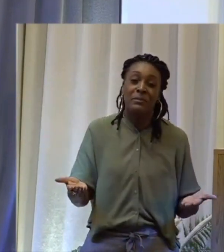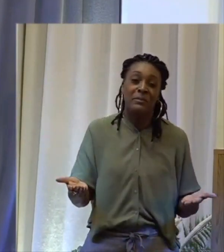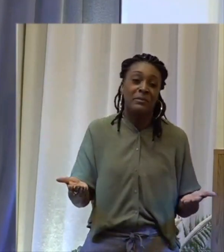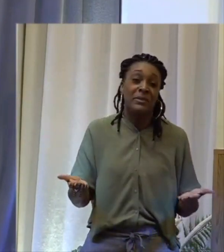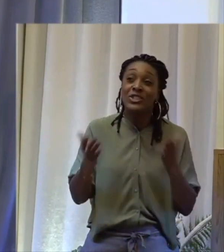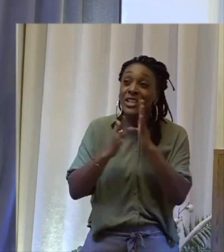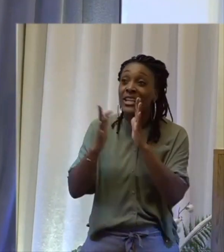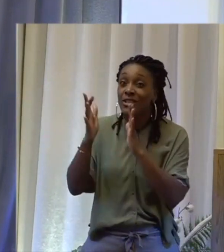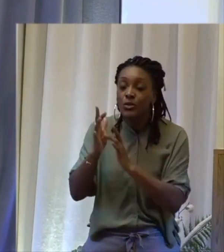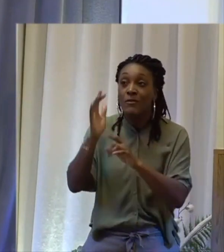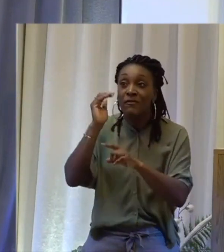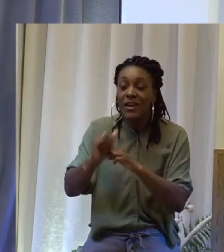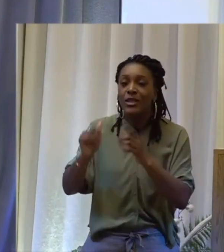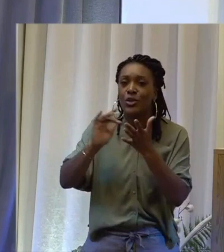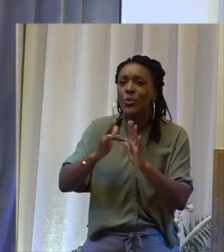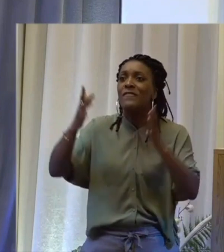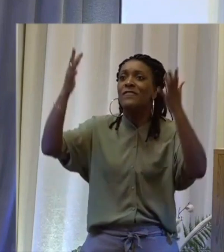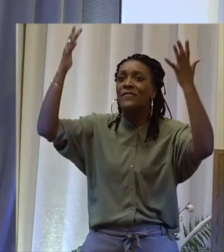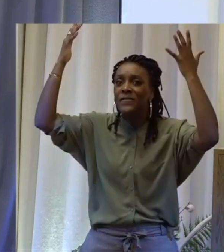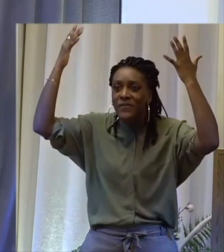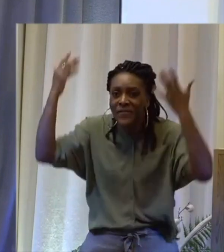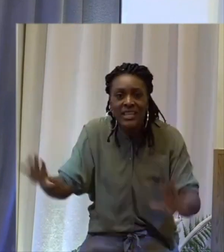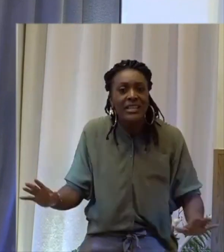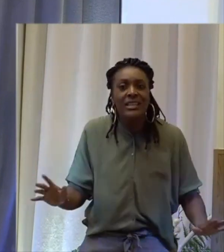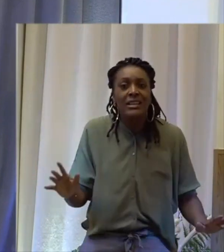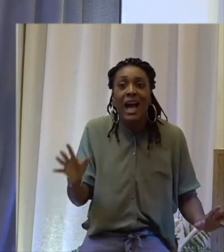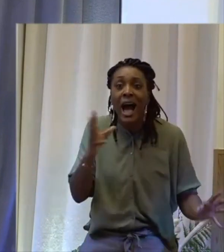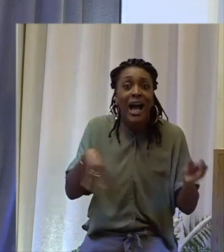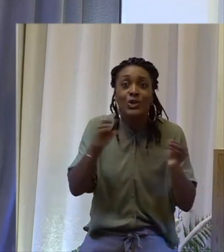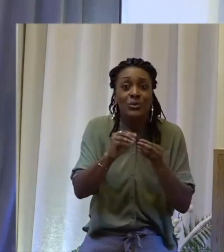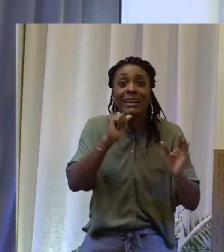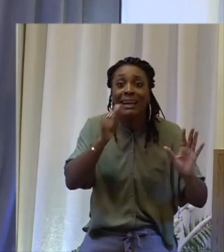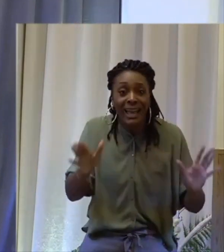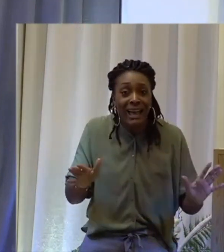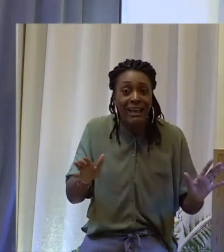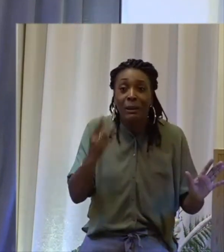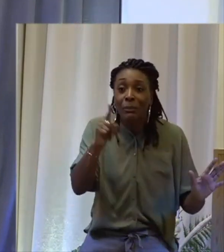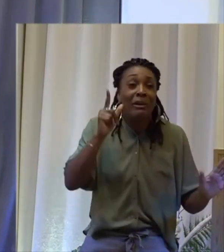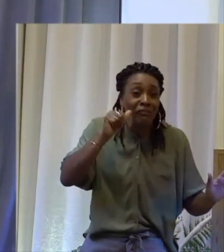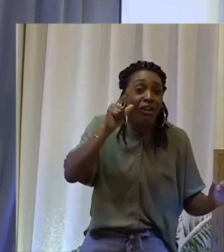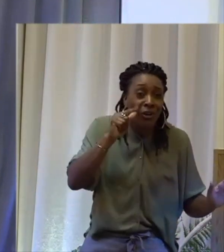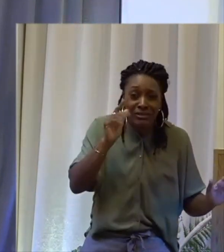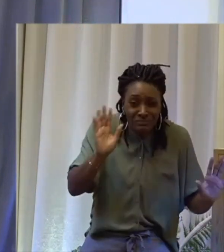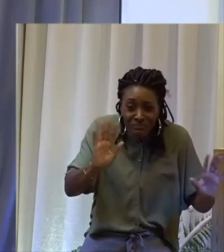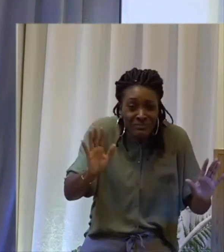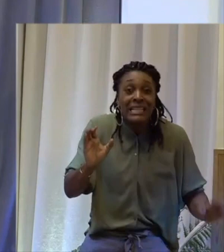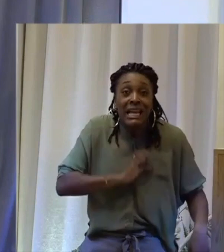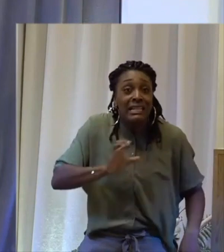Le prix a été payé une fois pour toutes. Il n'y a rien à ajouter, ni par nos efforts, ni par nos